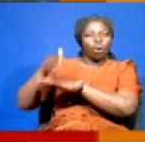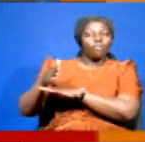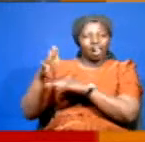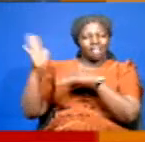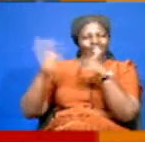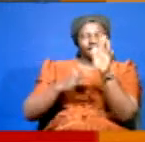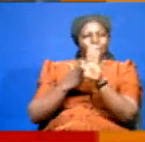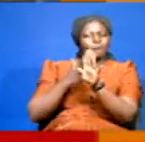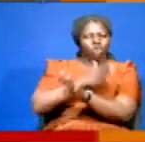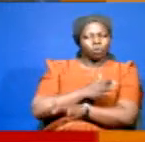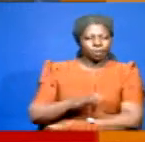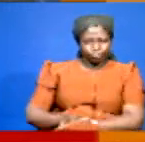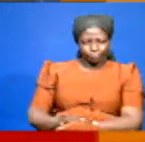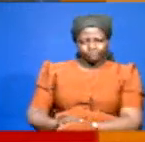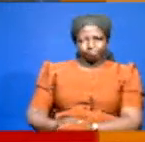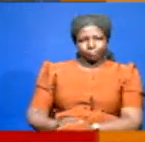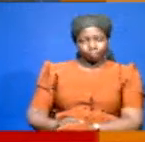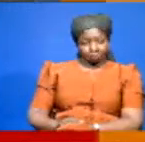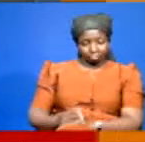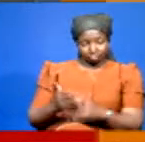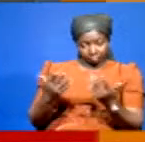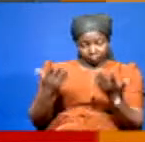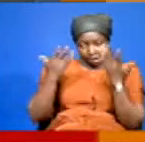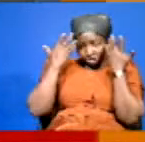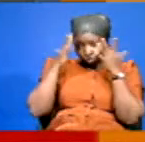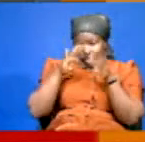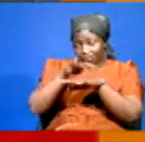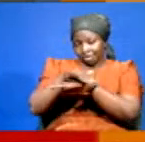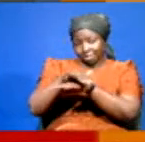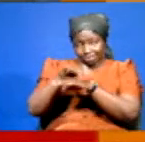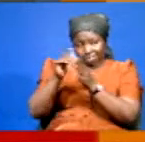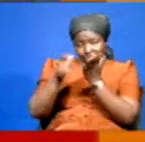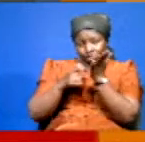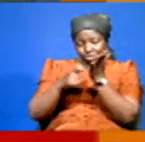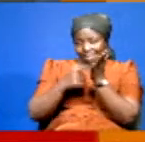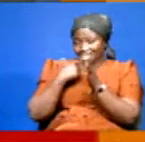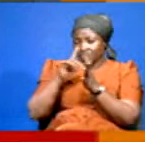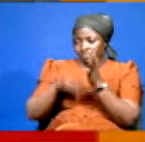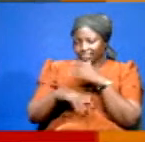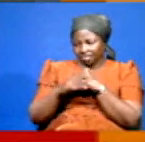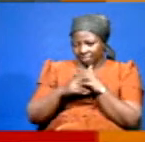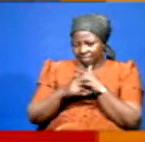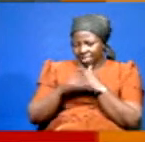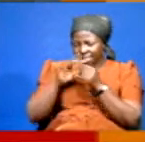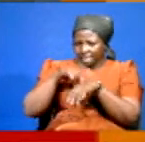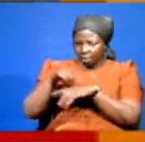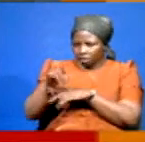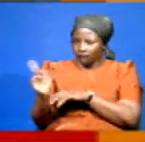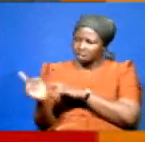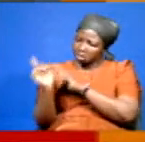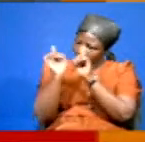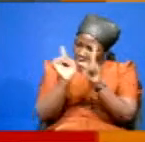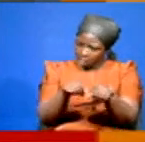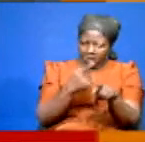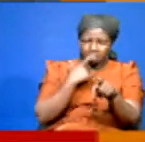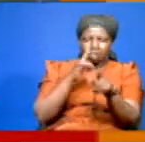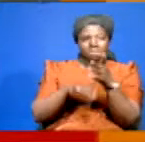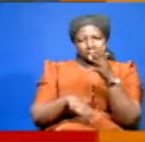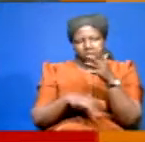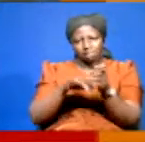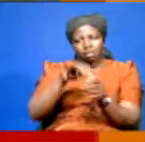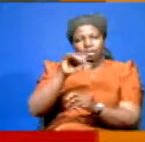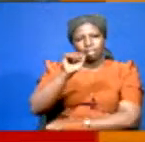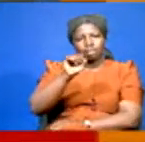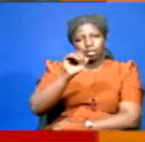Kwa mfano, sijui kwa Kiswahili itasemaje, subsidies, anapoingia na kuhakikisha ya kwamba kwanza tutoe subsidies kutoka kwa petroli, jambo la